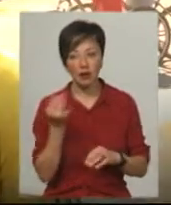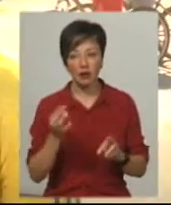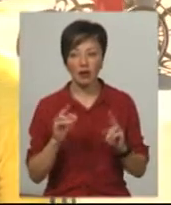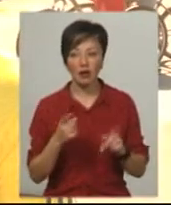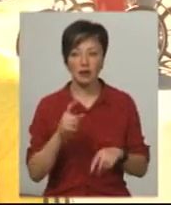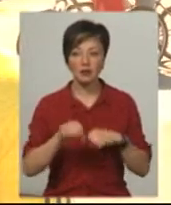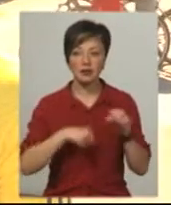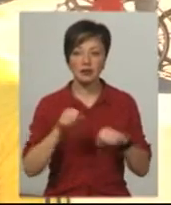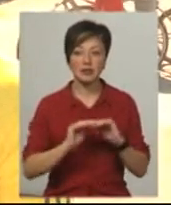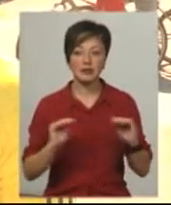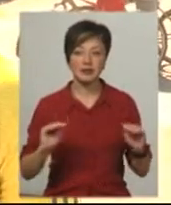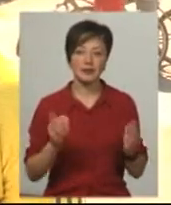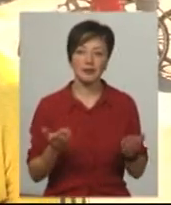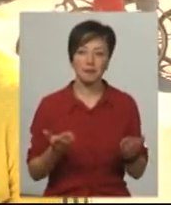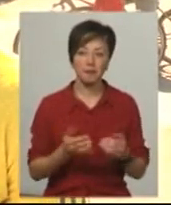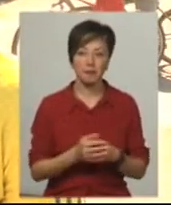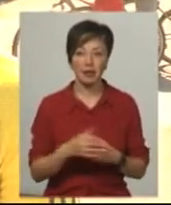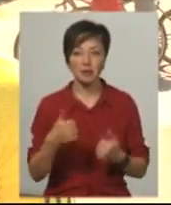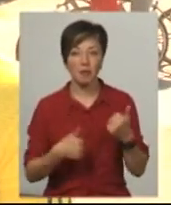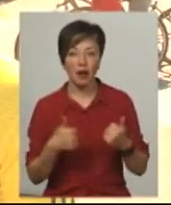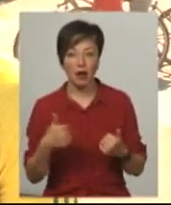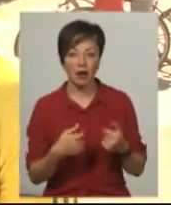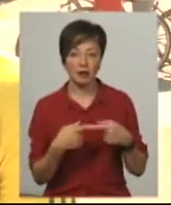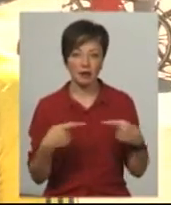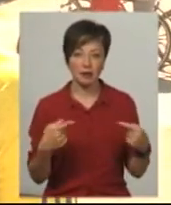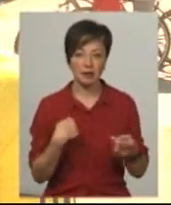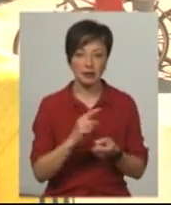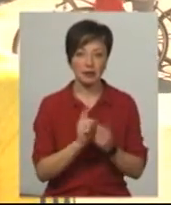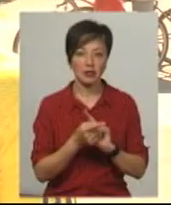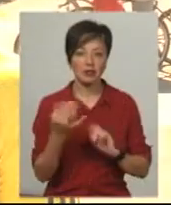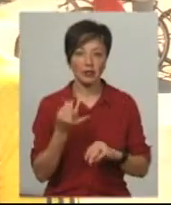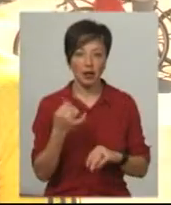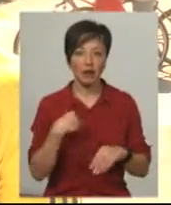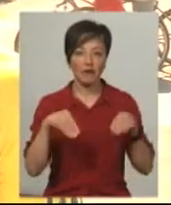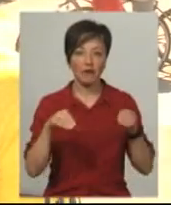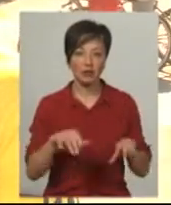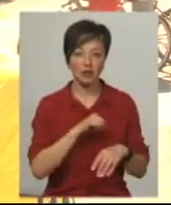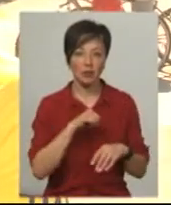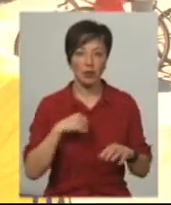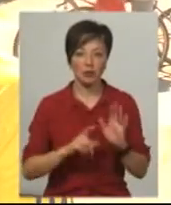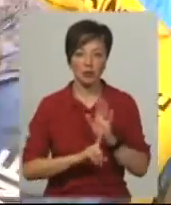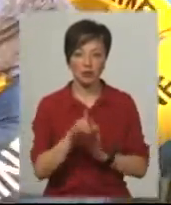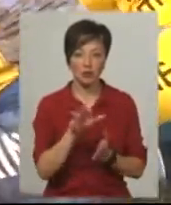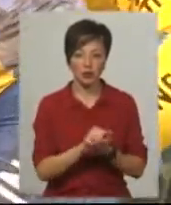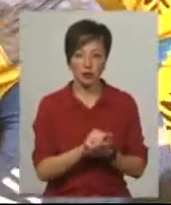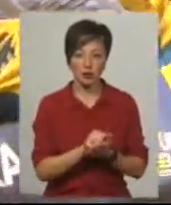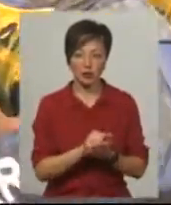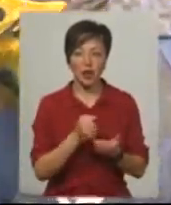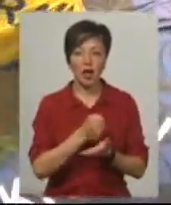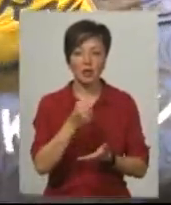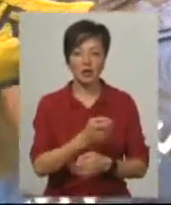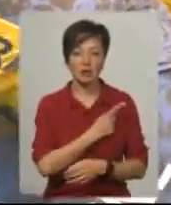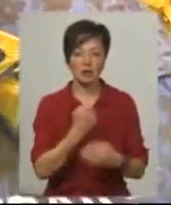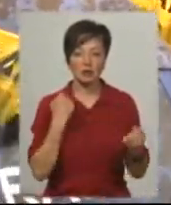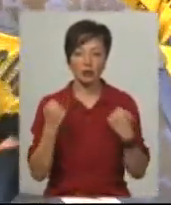тут їздять діти на велосипедах, змагання, все це мені стало цікаво. І я вирішила сама почати займатися. Кандидатка в